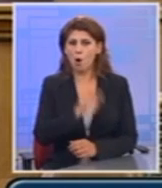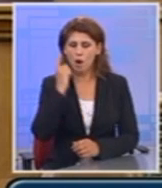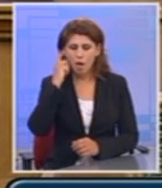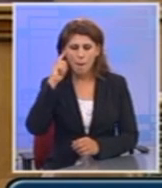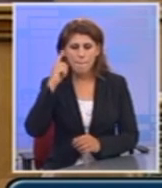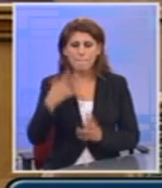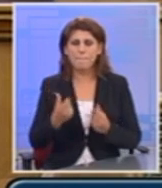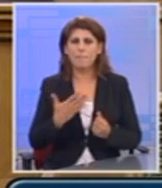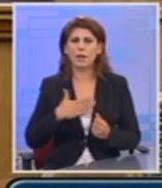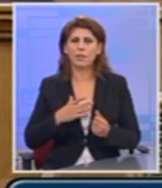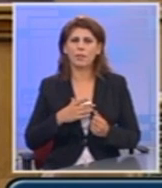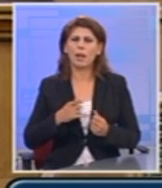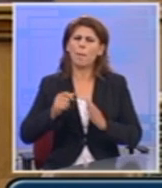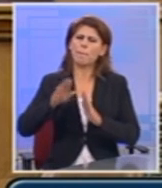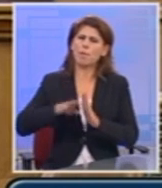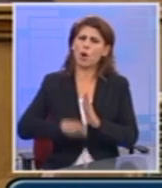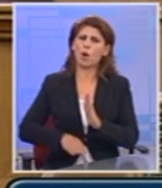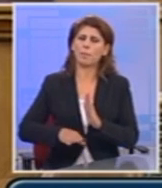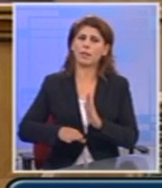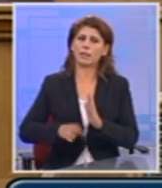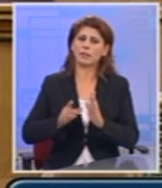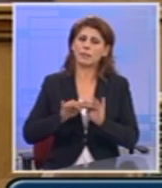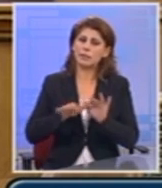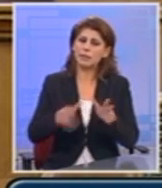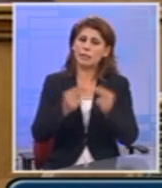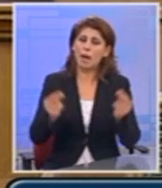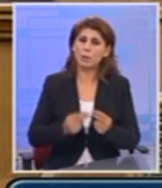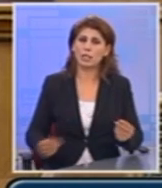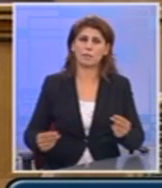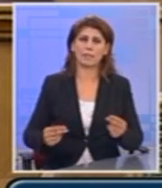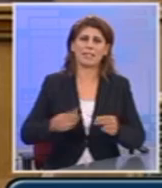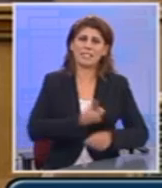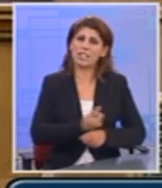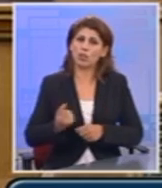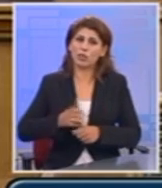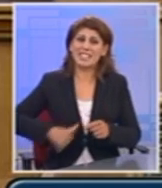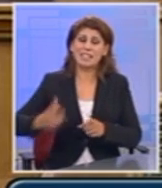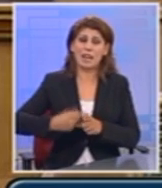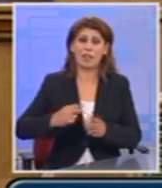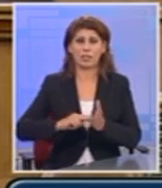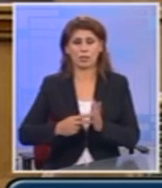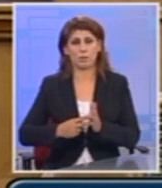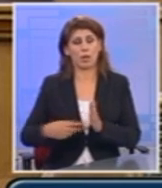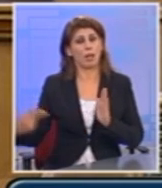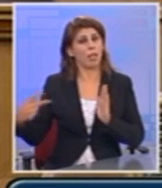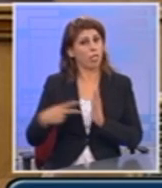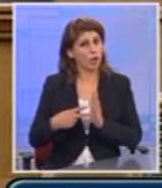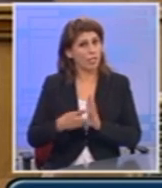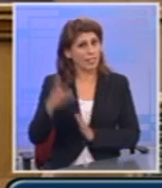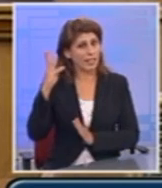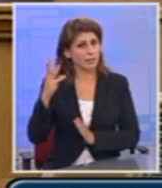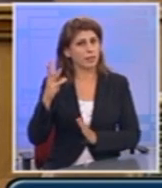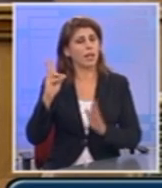τον επιβ αντίκτυπο της λιτότητας στην ελλάδα και την οικονομία της το 2013 αν γνώρισε